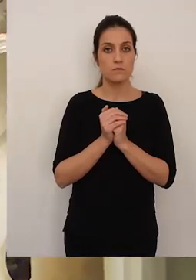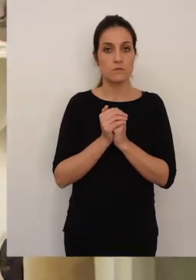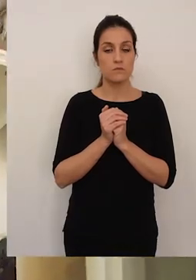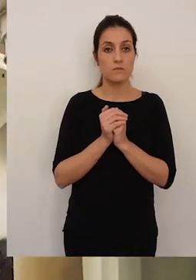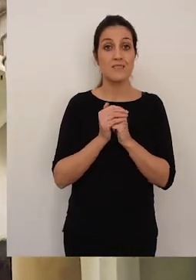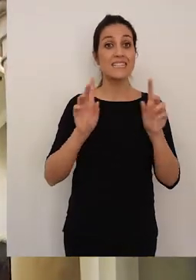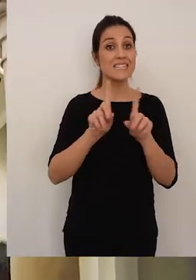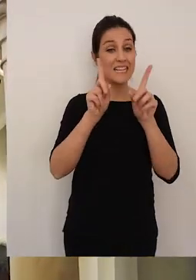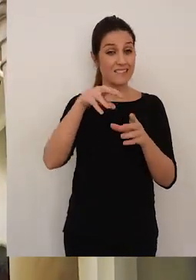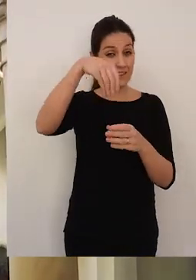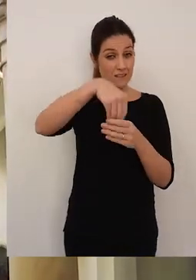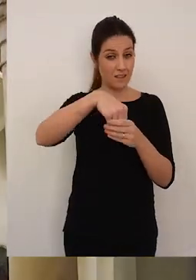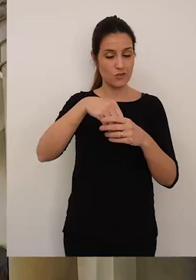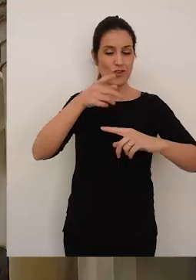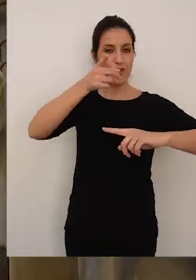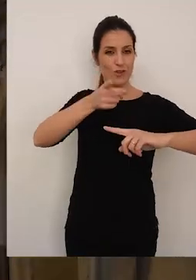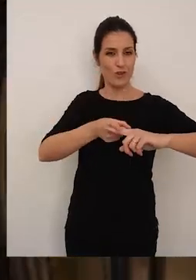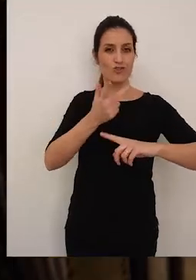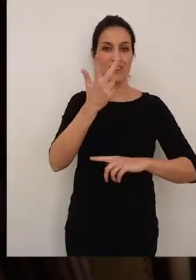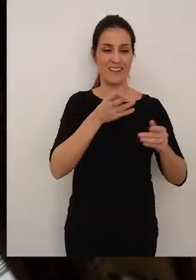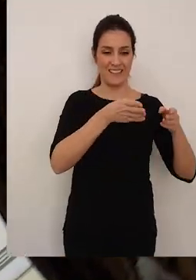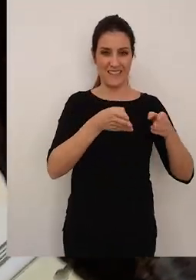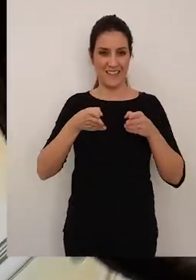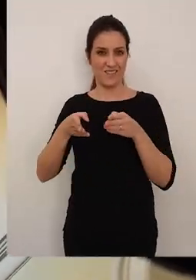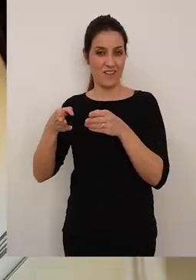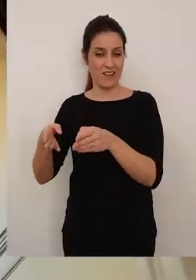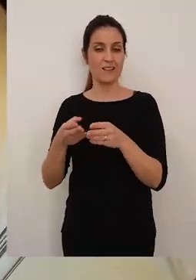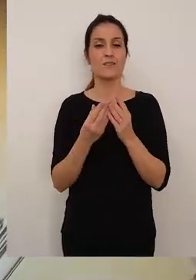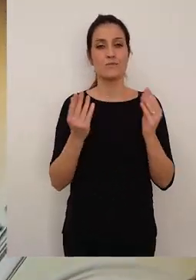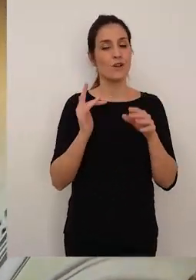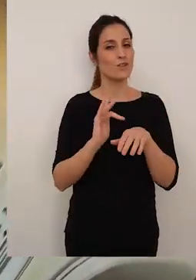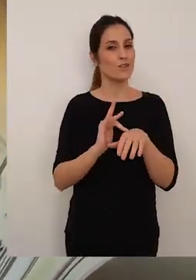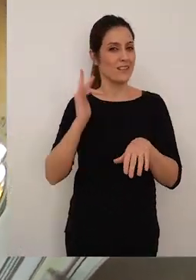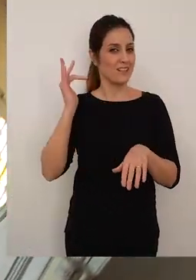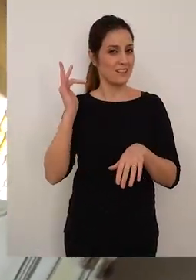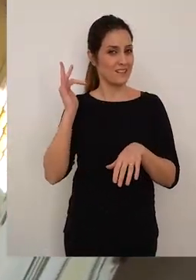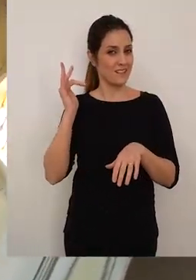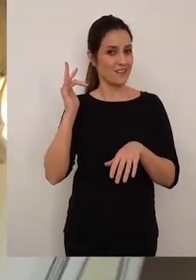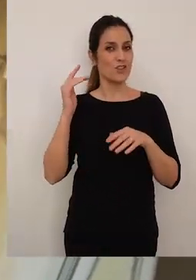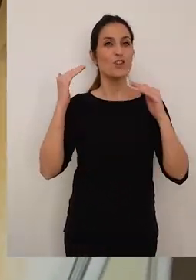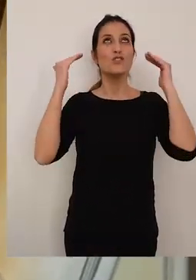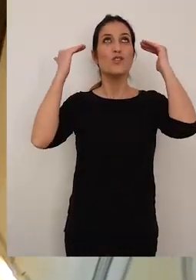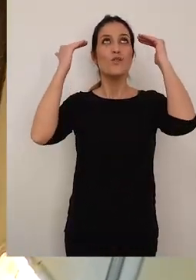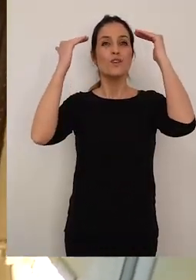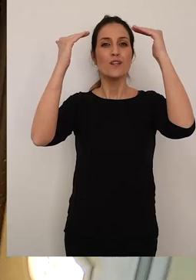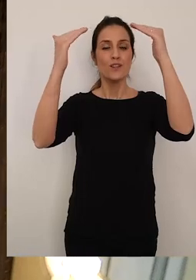L'interno della chiesa, a croce latina con tre navate, è molto raffinato, con un soffitto ligneo del Settecento.